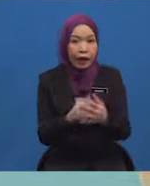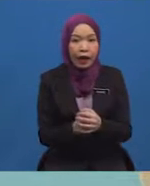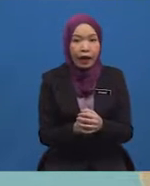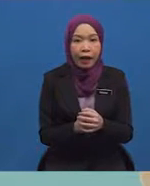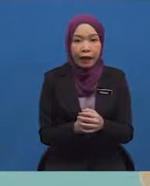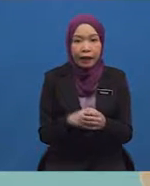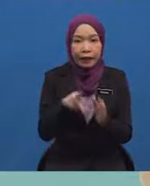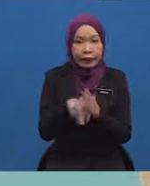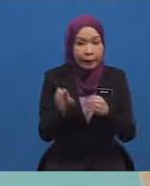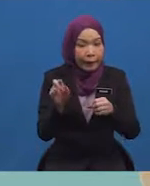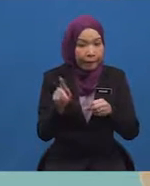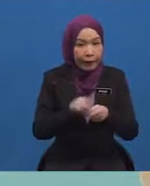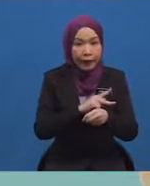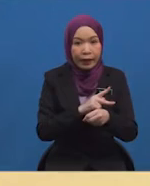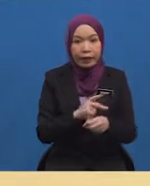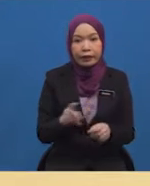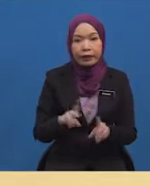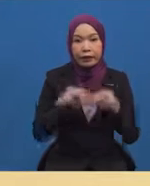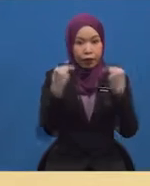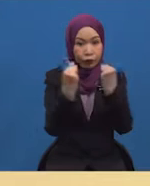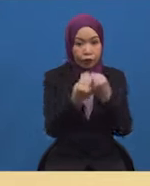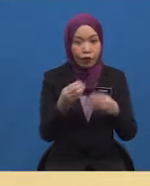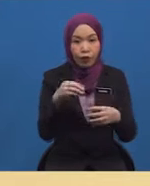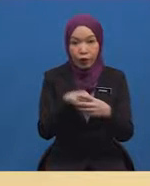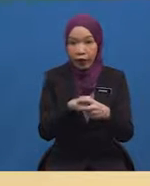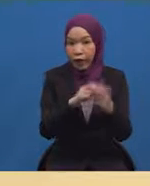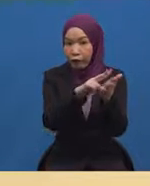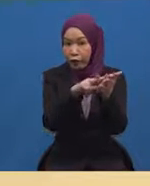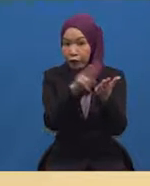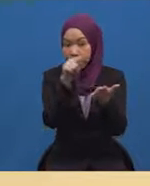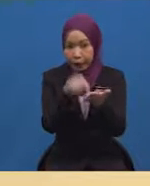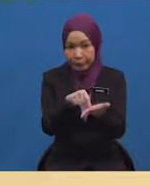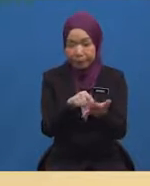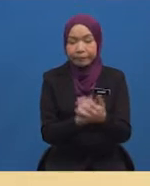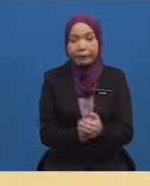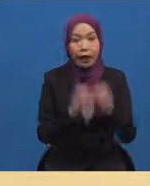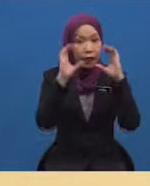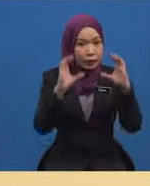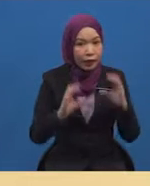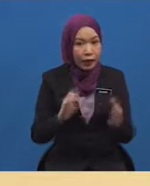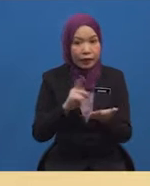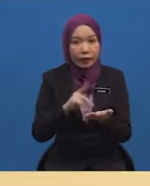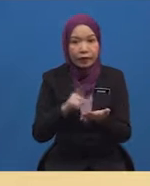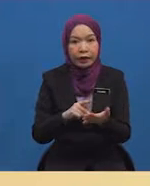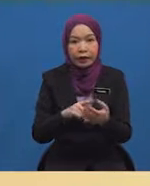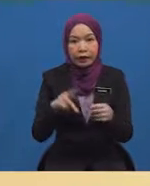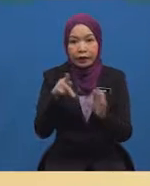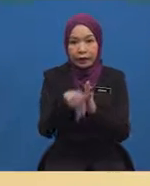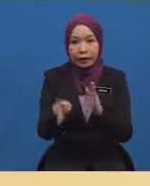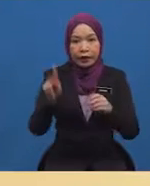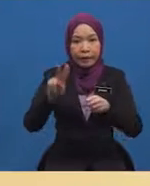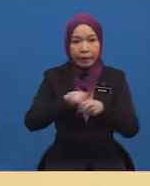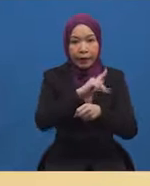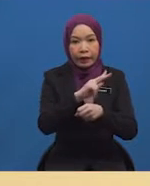seperti dalam slide seterusnya. Cara mengira kepadatan penduduk